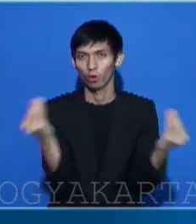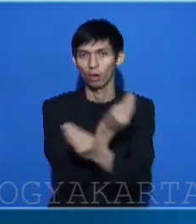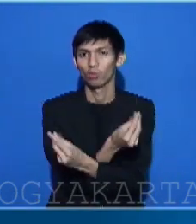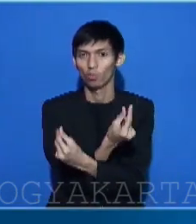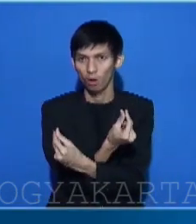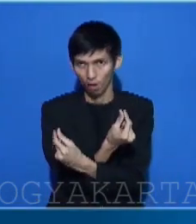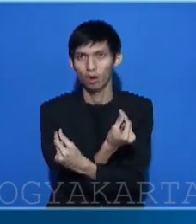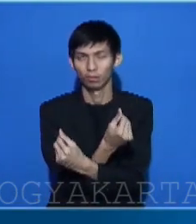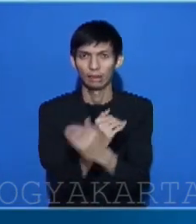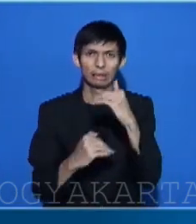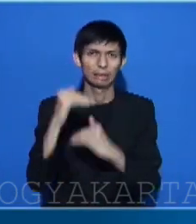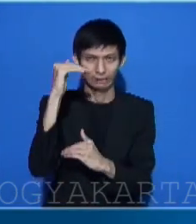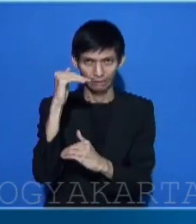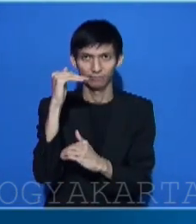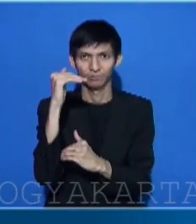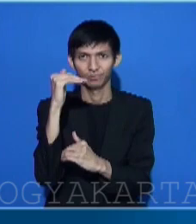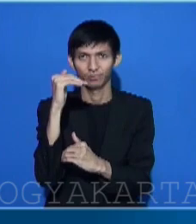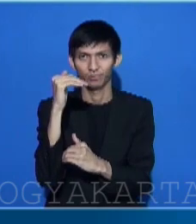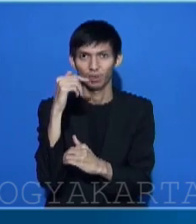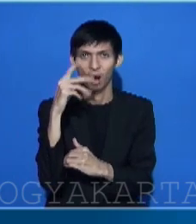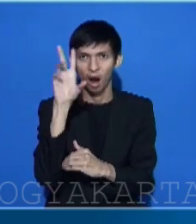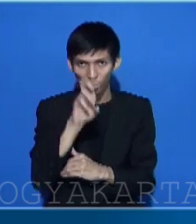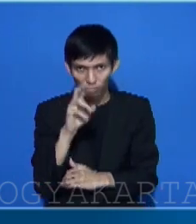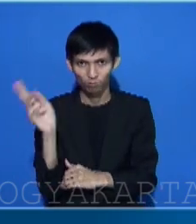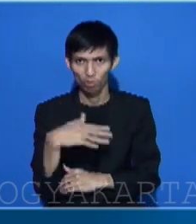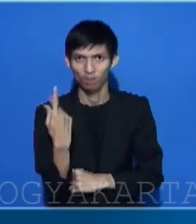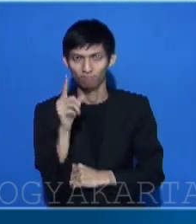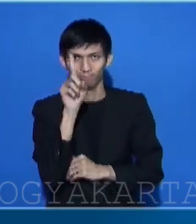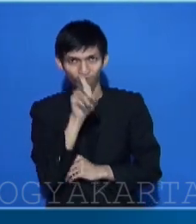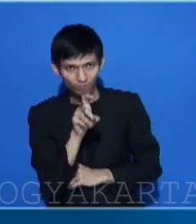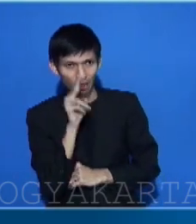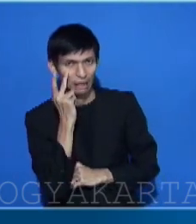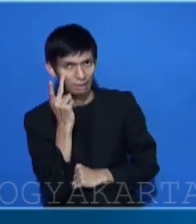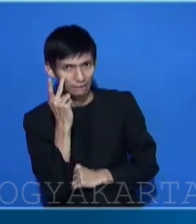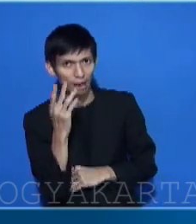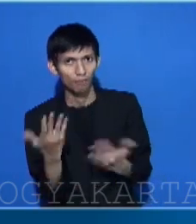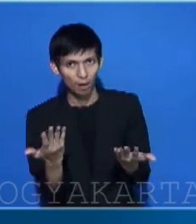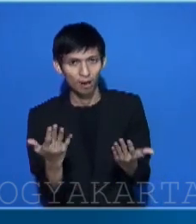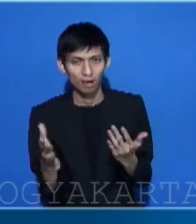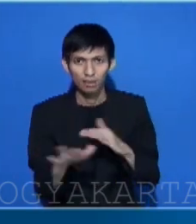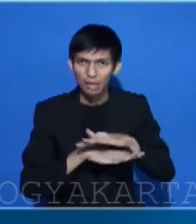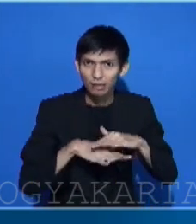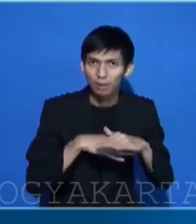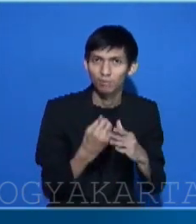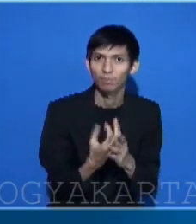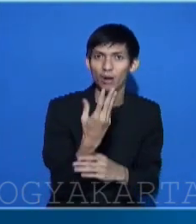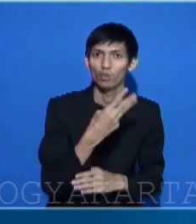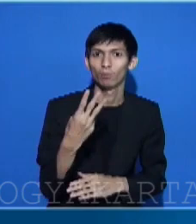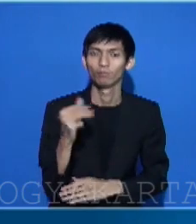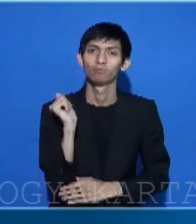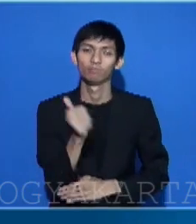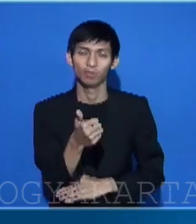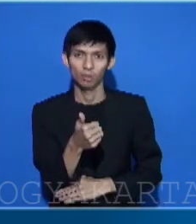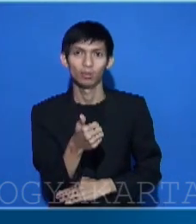harus kita jaga, bahwa underlying ekonomi dengan dasar perkembangan ekonomi yang bagus ini